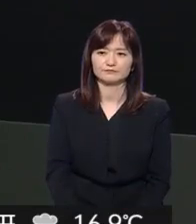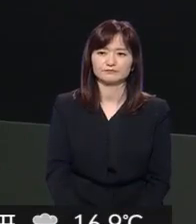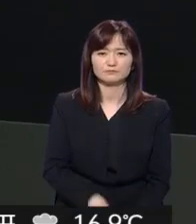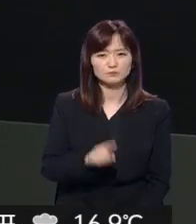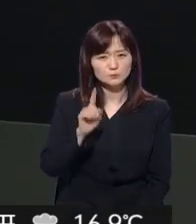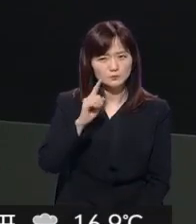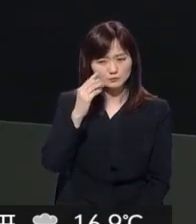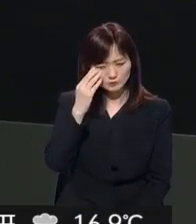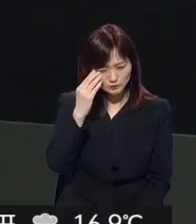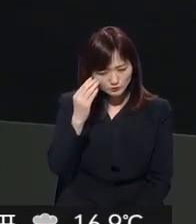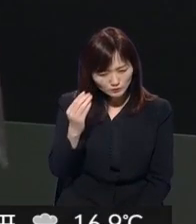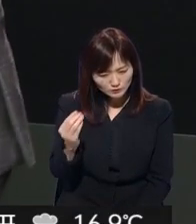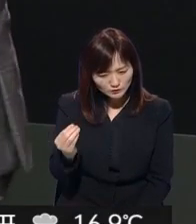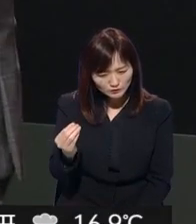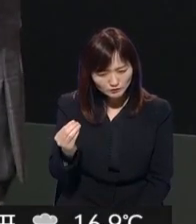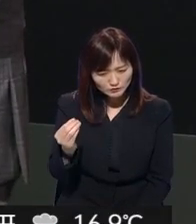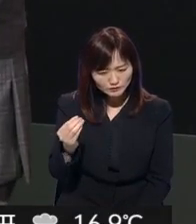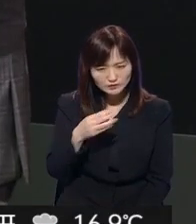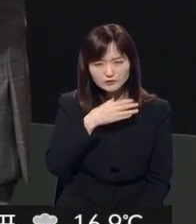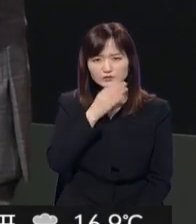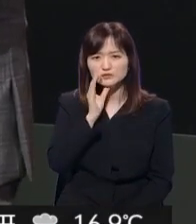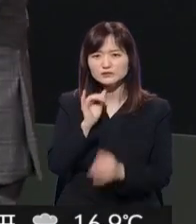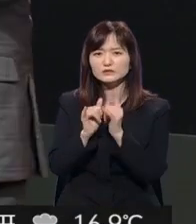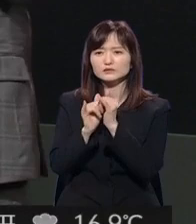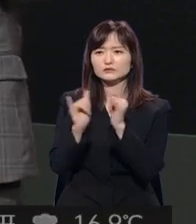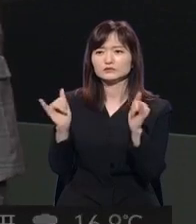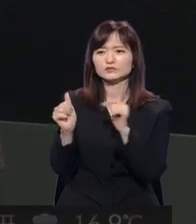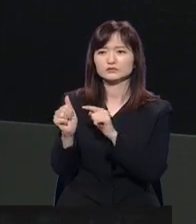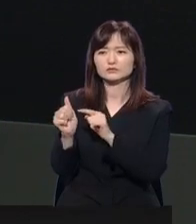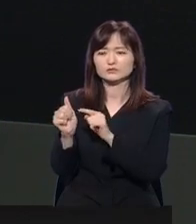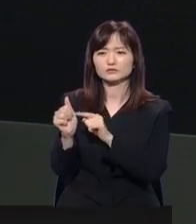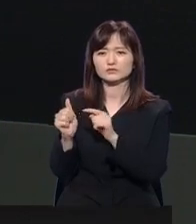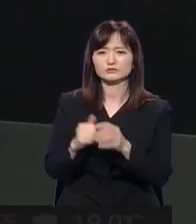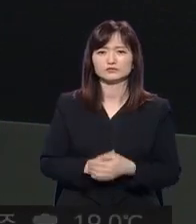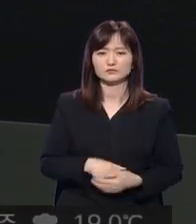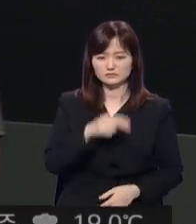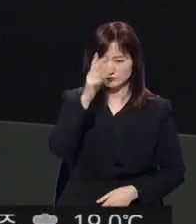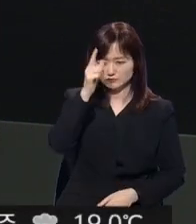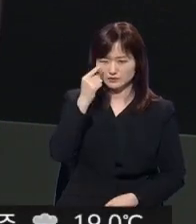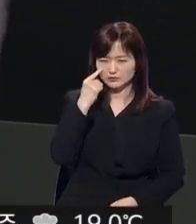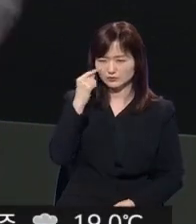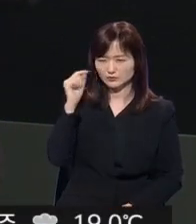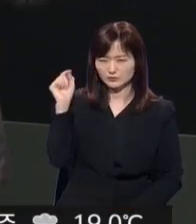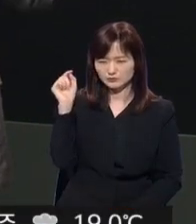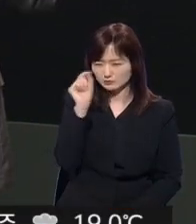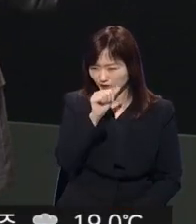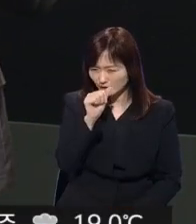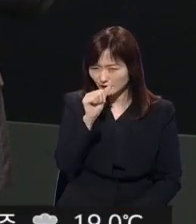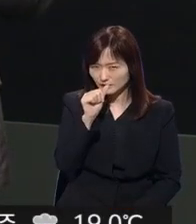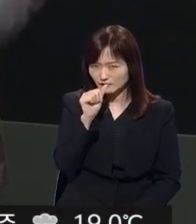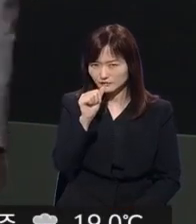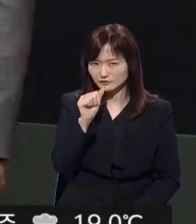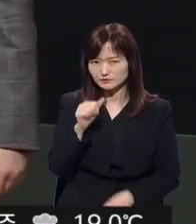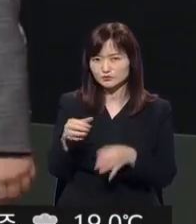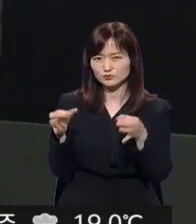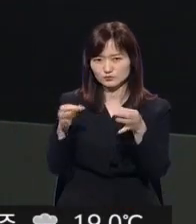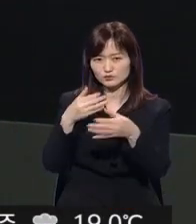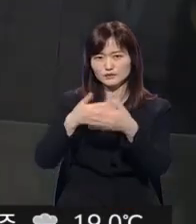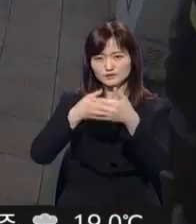왠지 눈길이 가던 어르신입니다. 자, 경찰의 예리한 눈썰미가 빛난 순간 영상으로